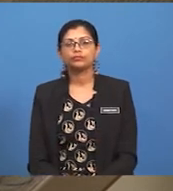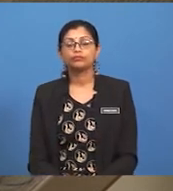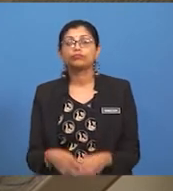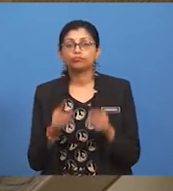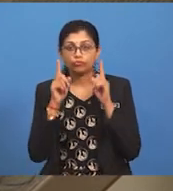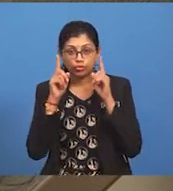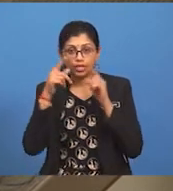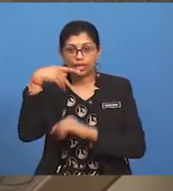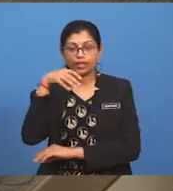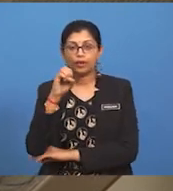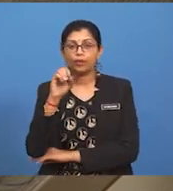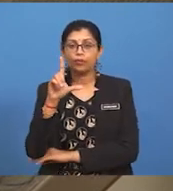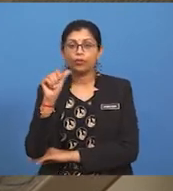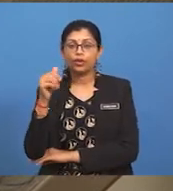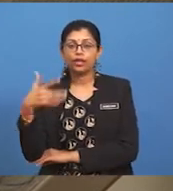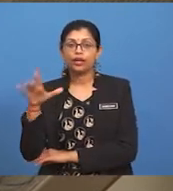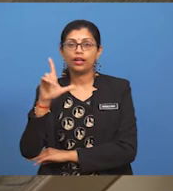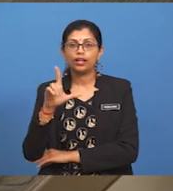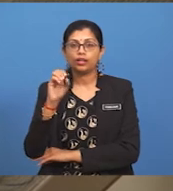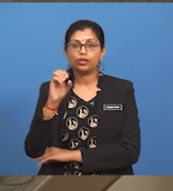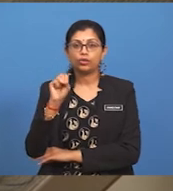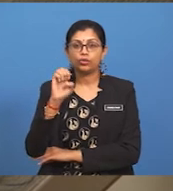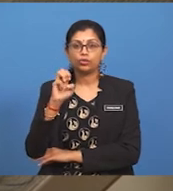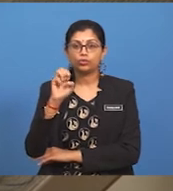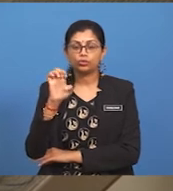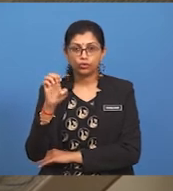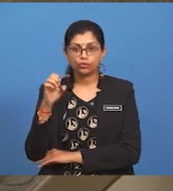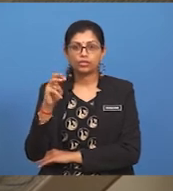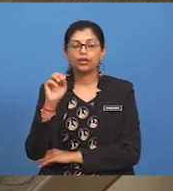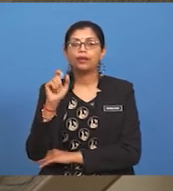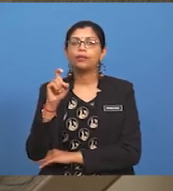maxi dress yang lengkap dengan tanda pola.